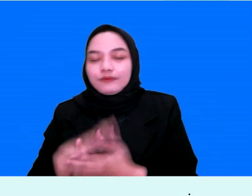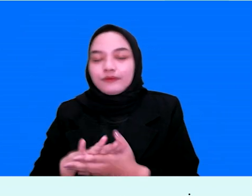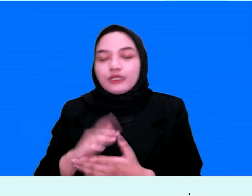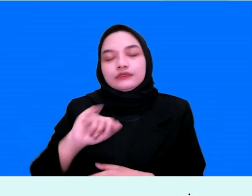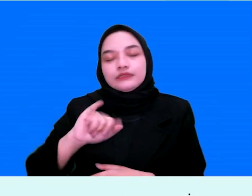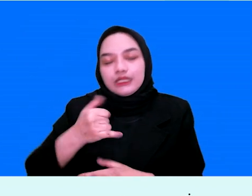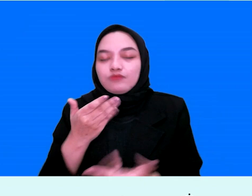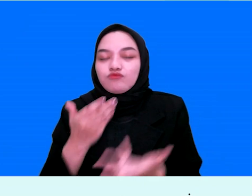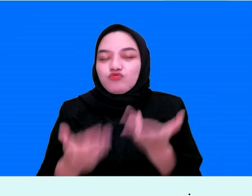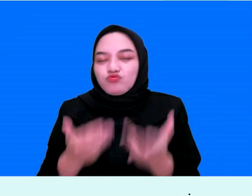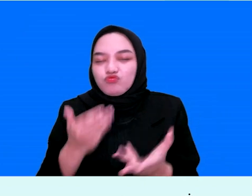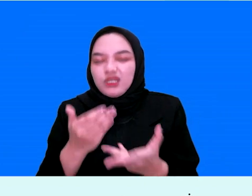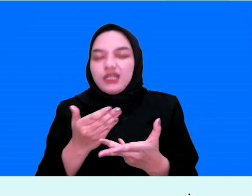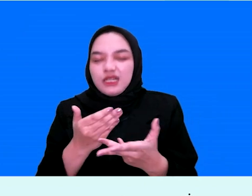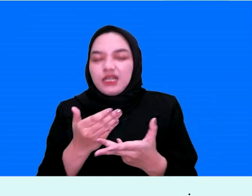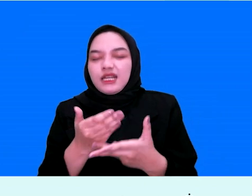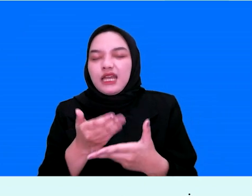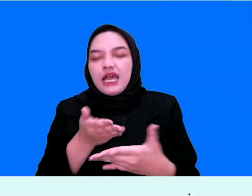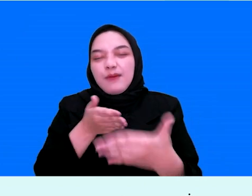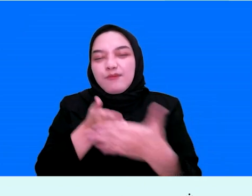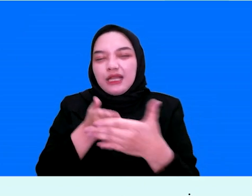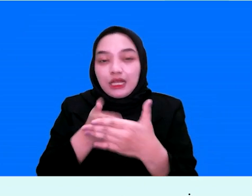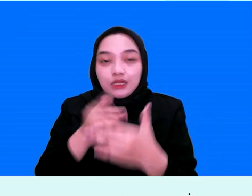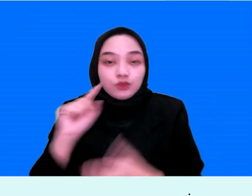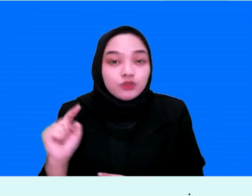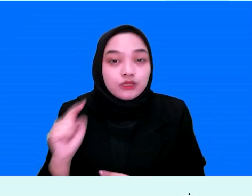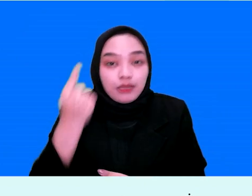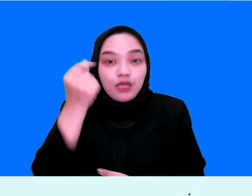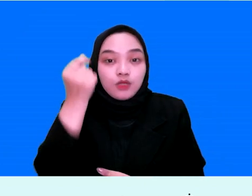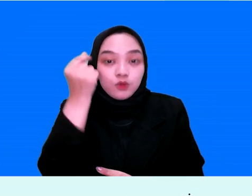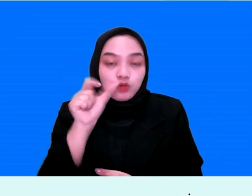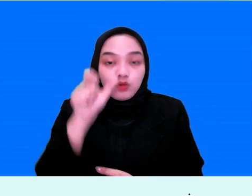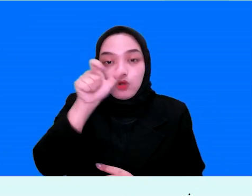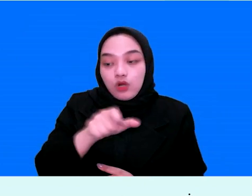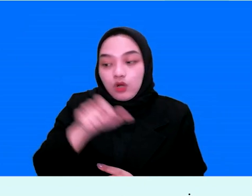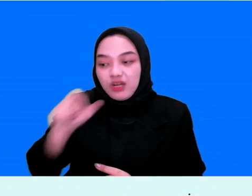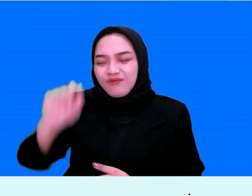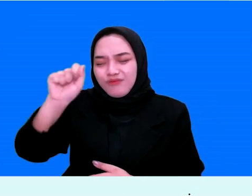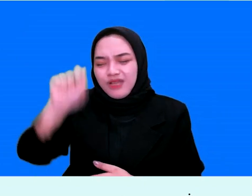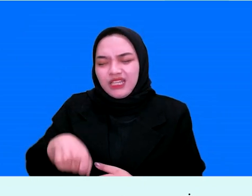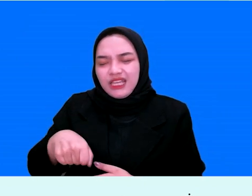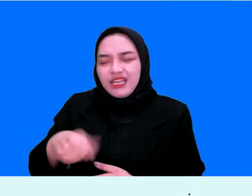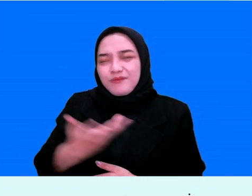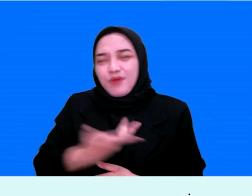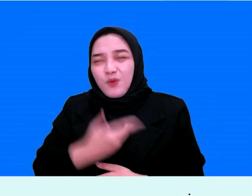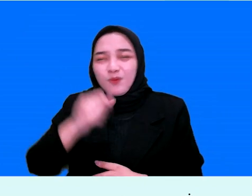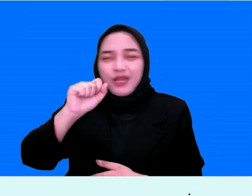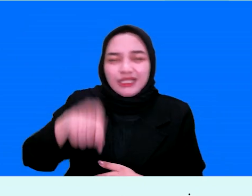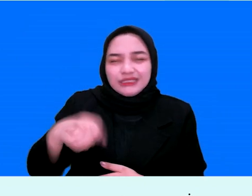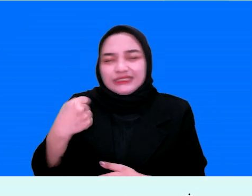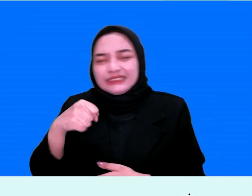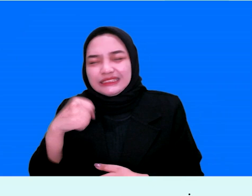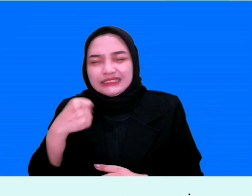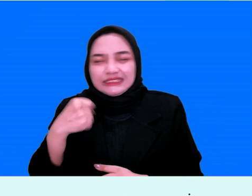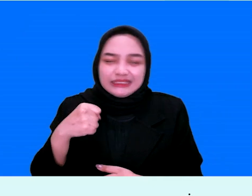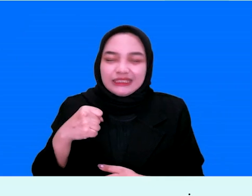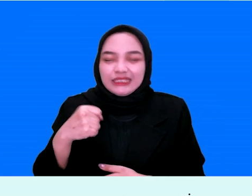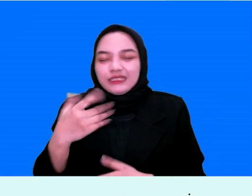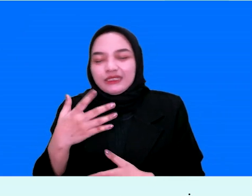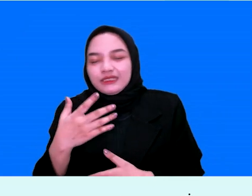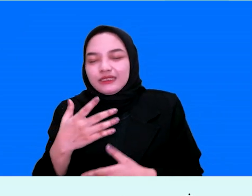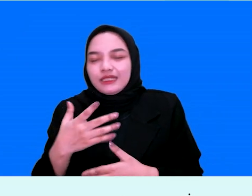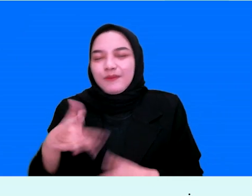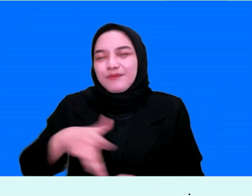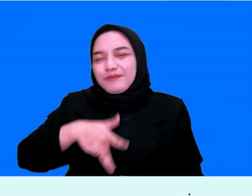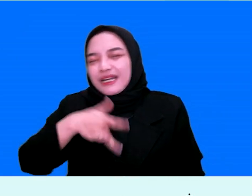sehingga berpotensi menjadi major blocker ya. Jadi mereka pengguna tidak bisa mengoperasikan dan juga tidak